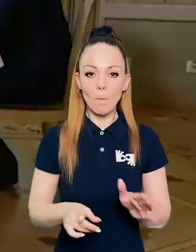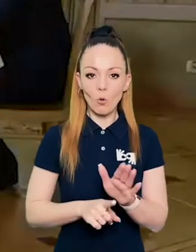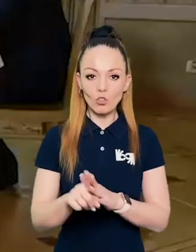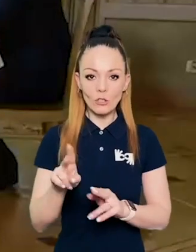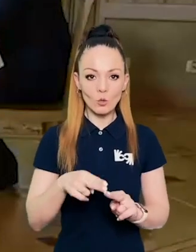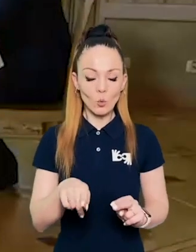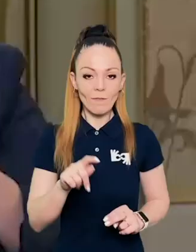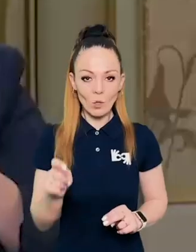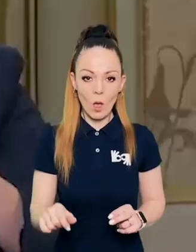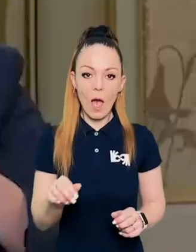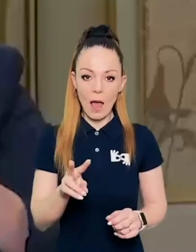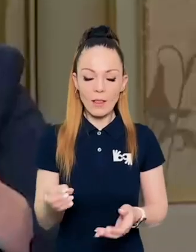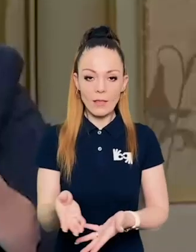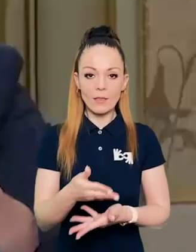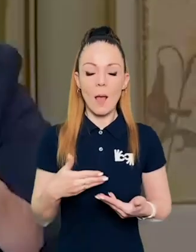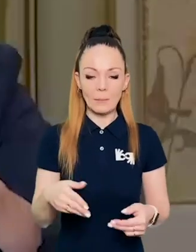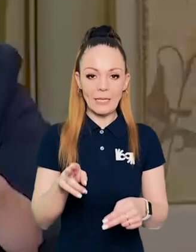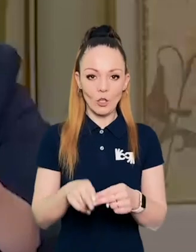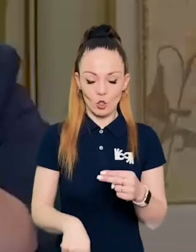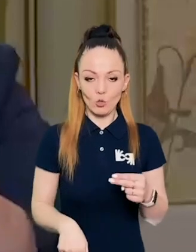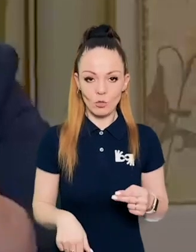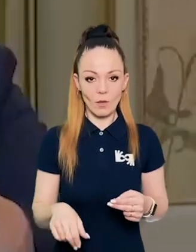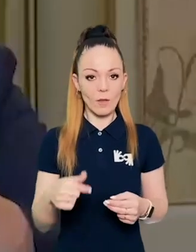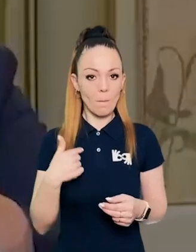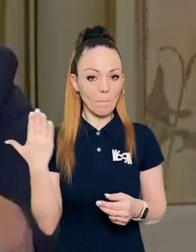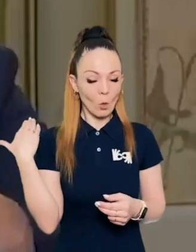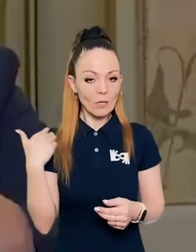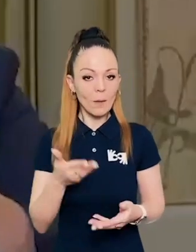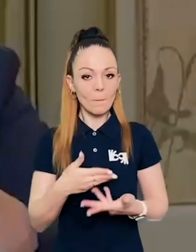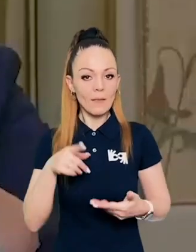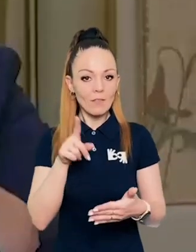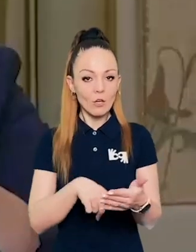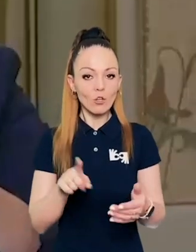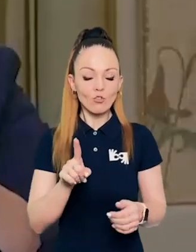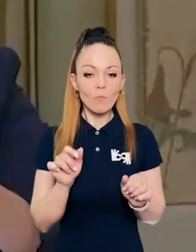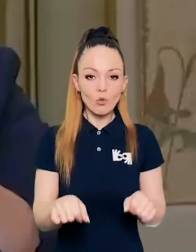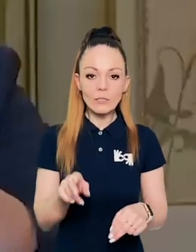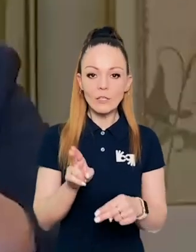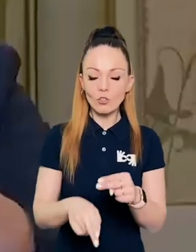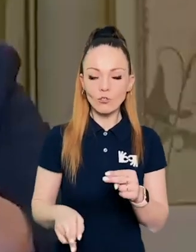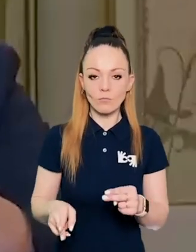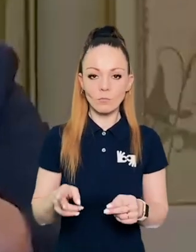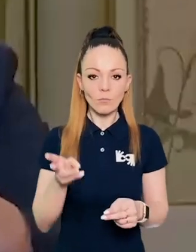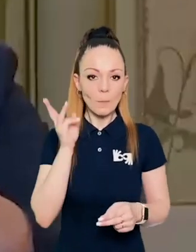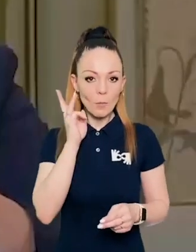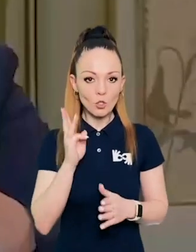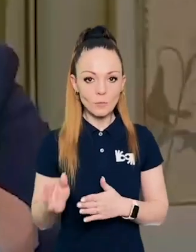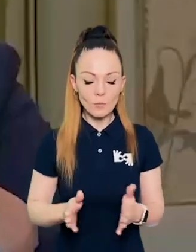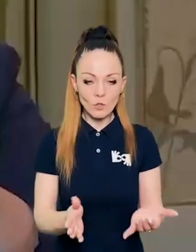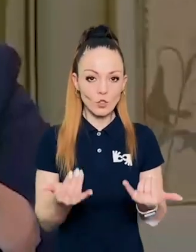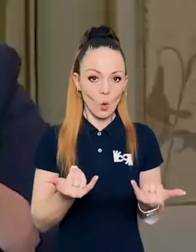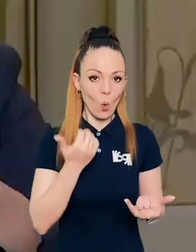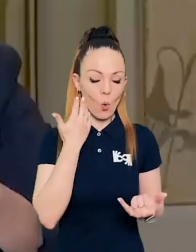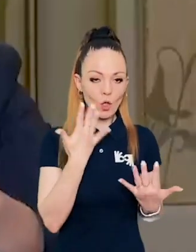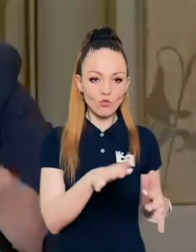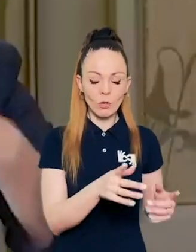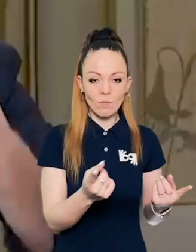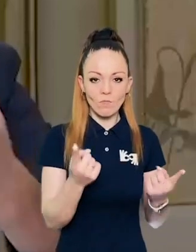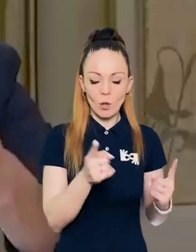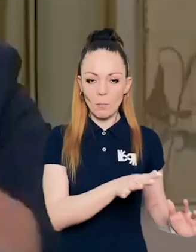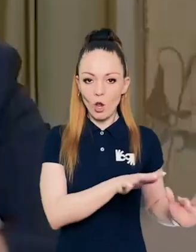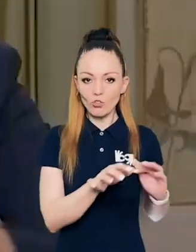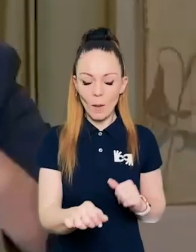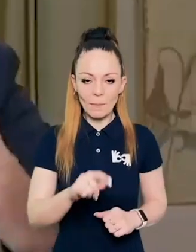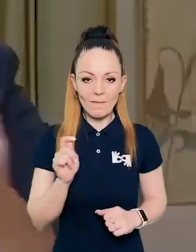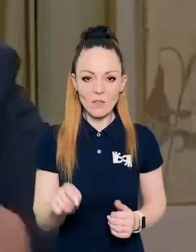її закінчувати. Але тоді ви вірили в те, що її можна закінчити дипломатичним шляхом. Сьогодні, коли йде широкомасштабна війна, і